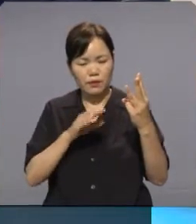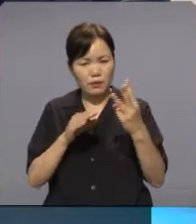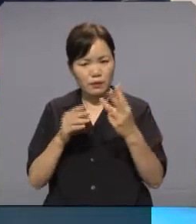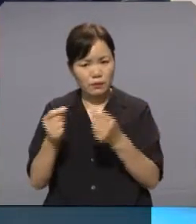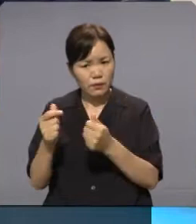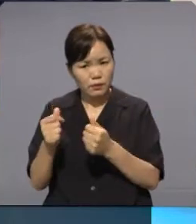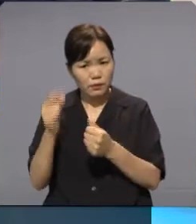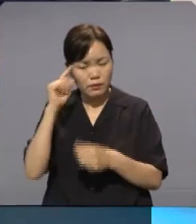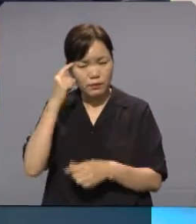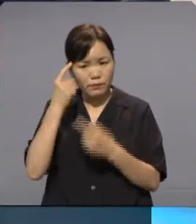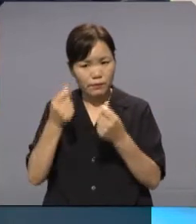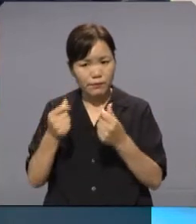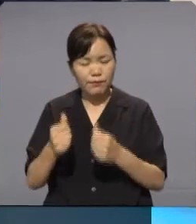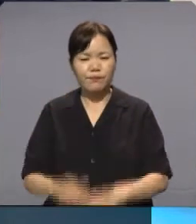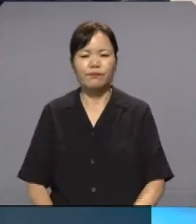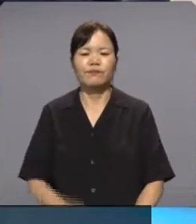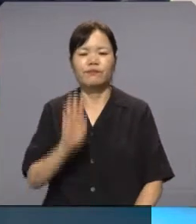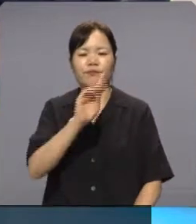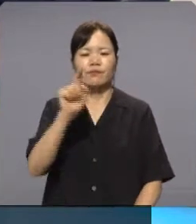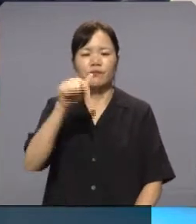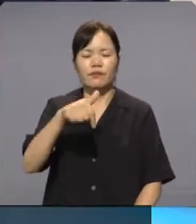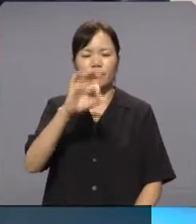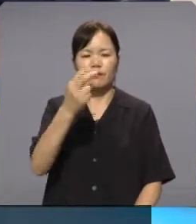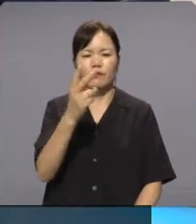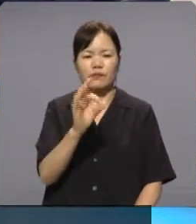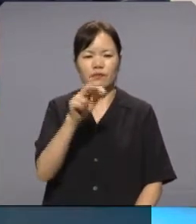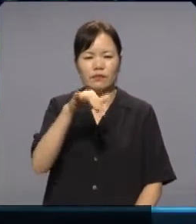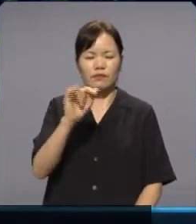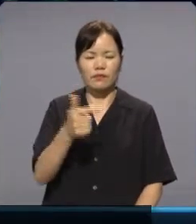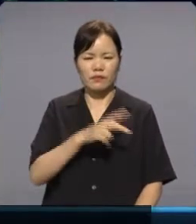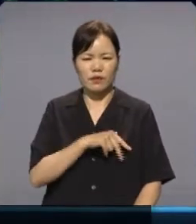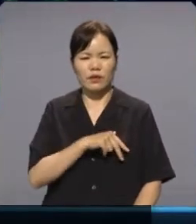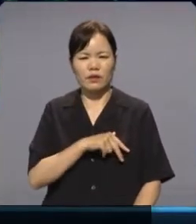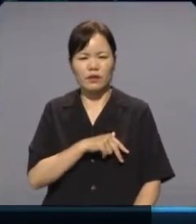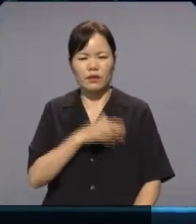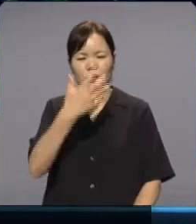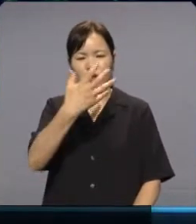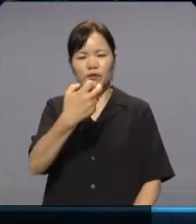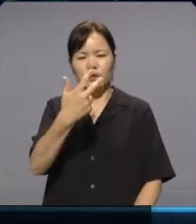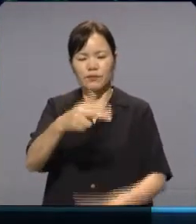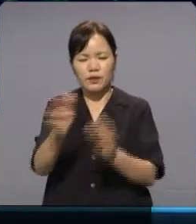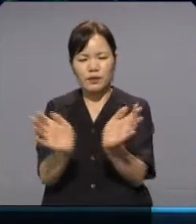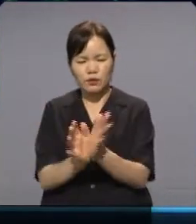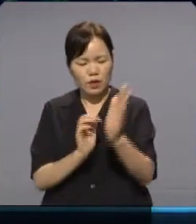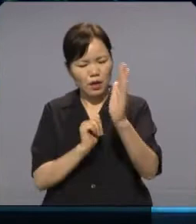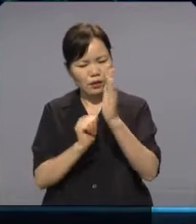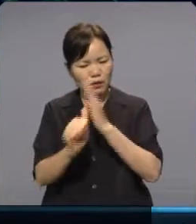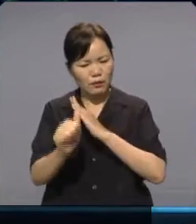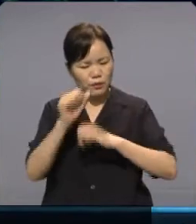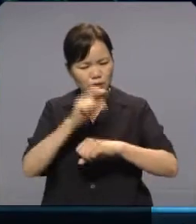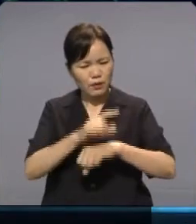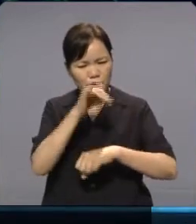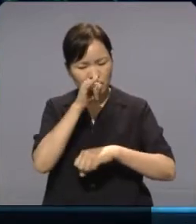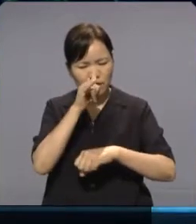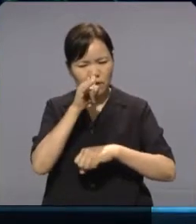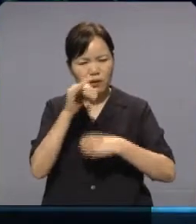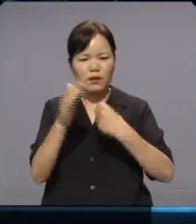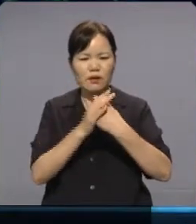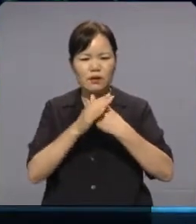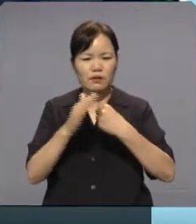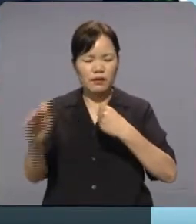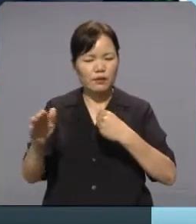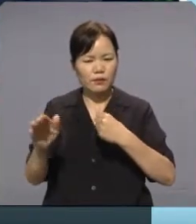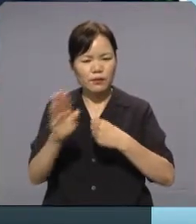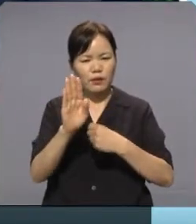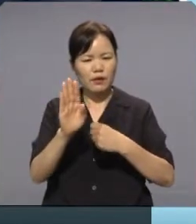박용진 의원 같은 경우는 말씀하신 대로 97그룹의 어떤 대표적인 성격을 띠고 있기 때문에 어쨌든 인지도 측면에서 상당히 좀 앞서갈